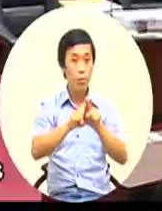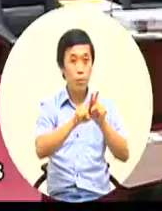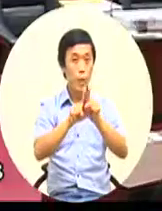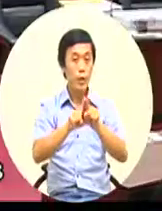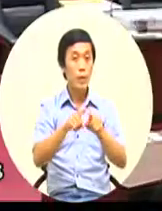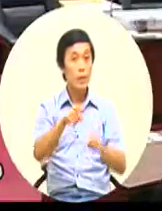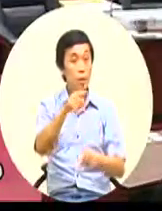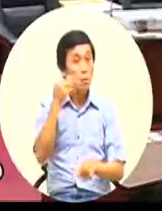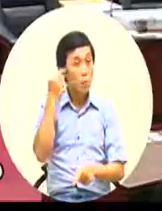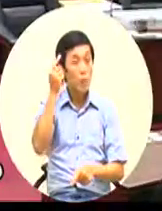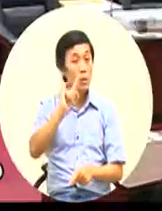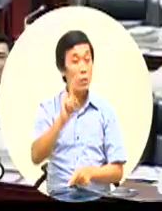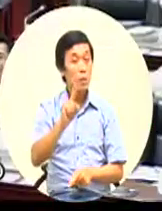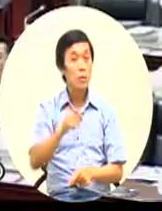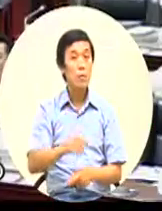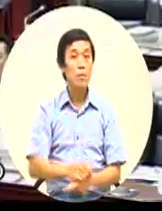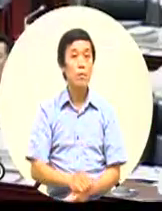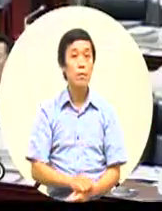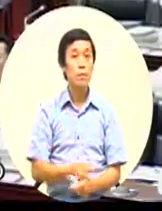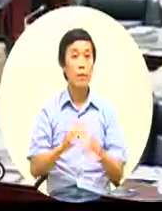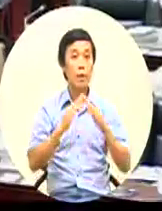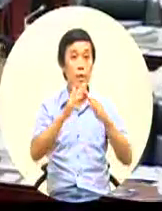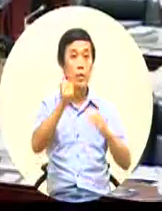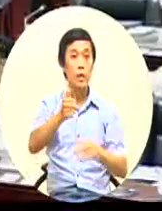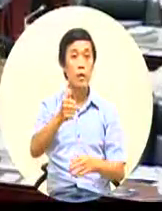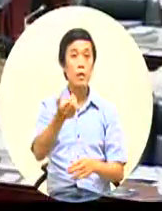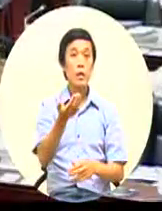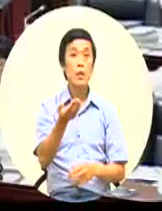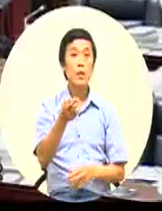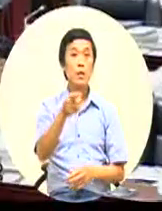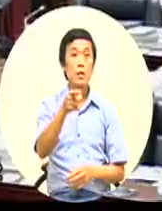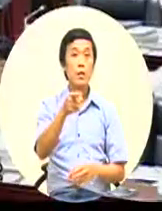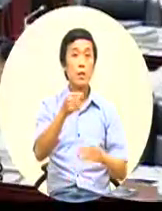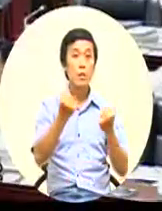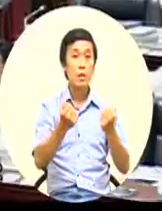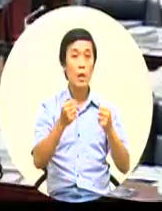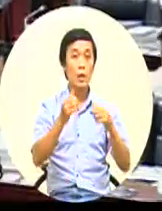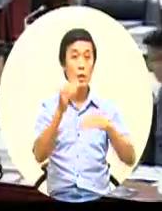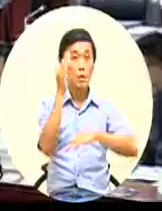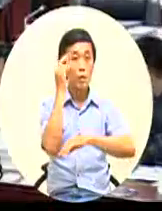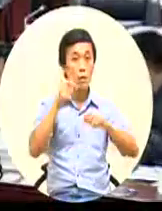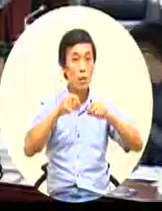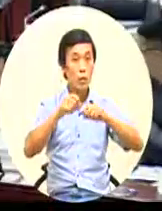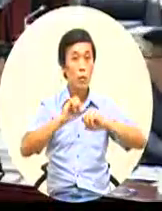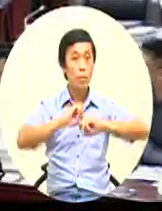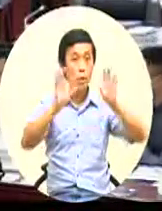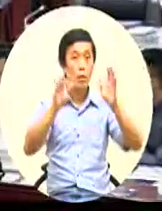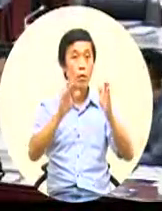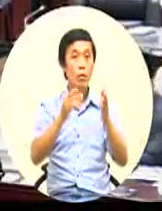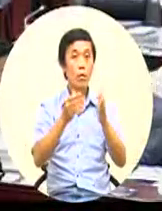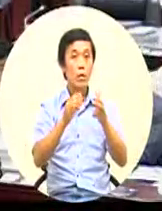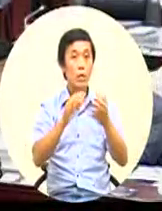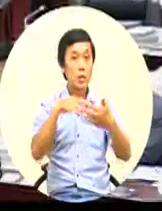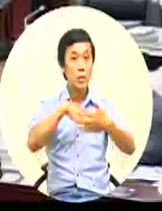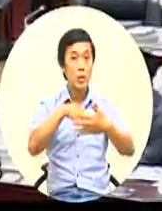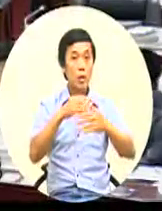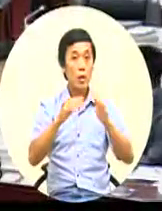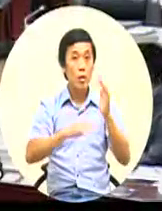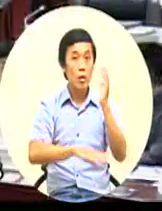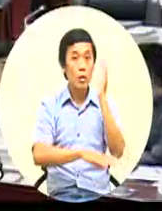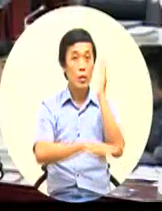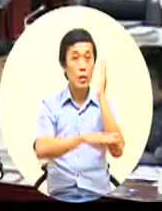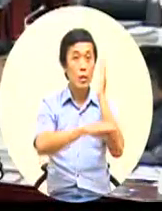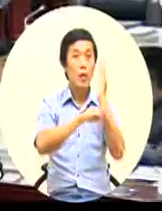长。 市长，刚刚您在这个施政报告里面，你提到哈，淹水是雨过大